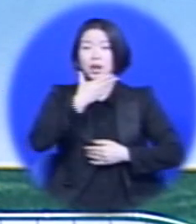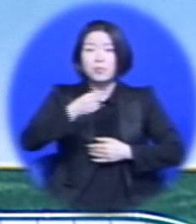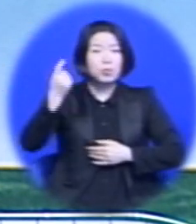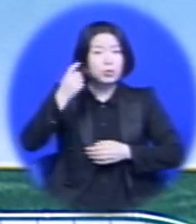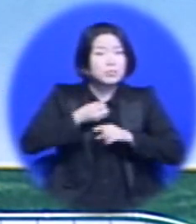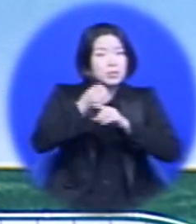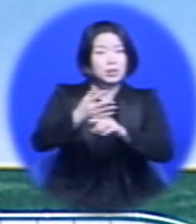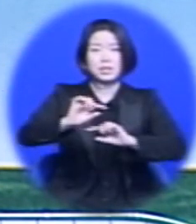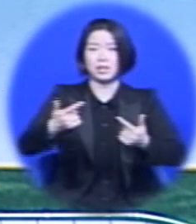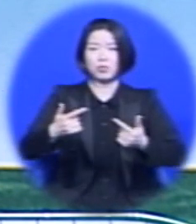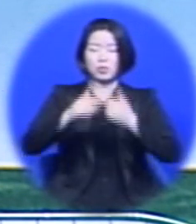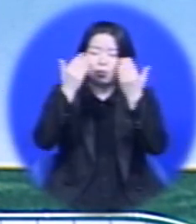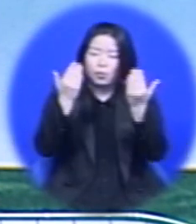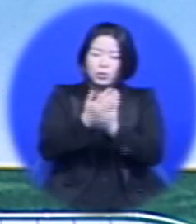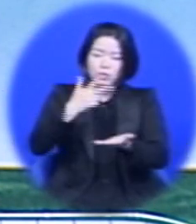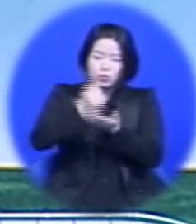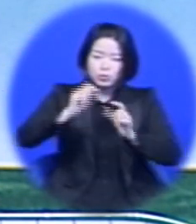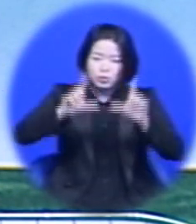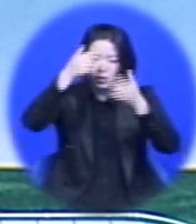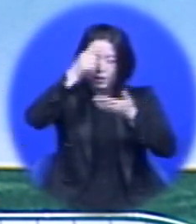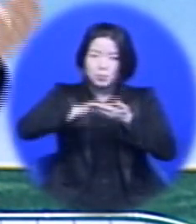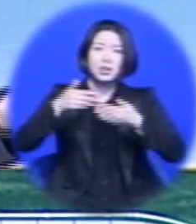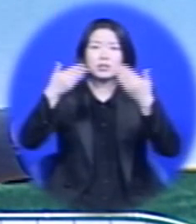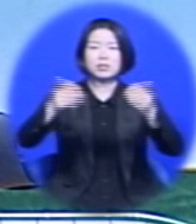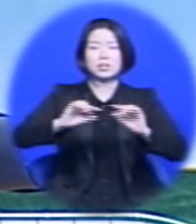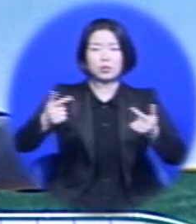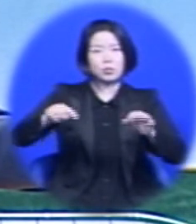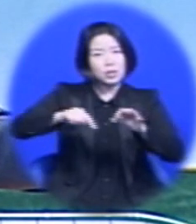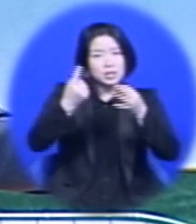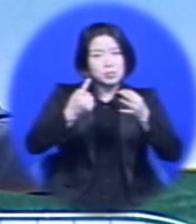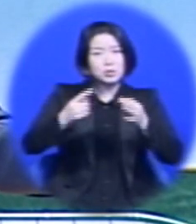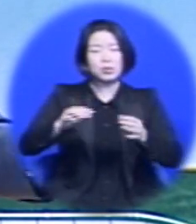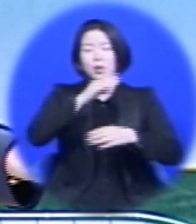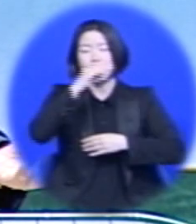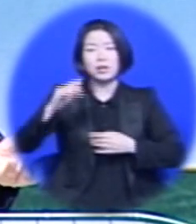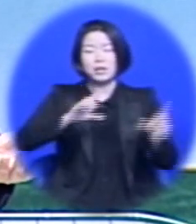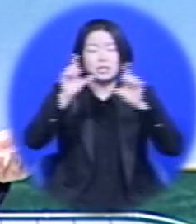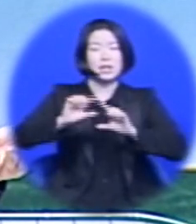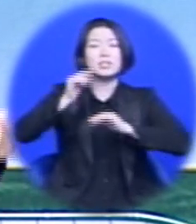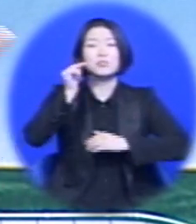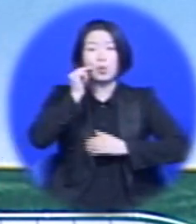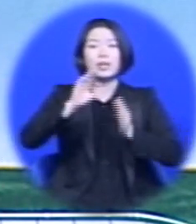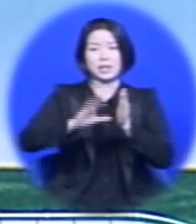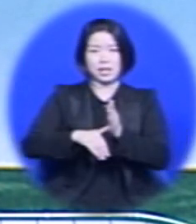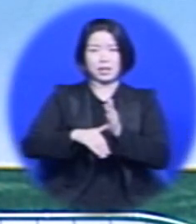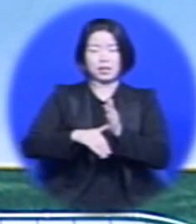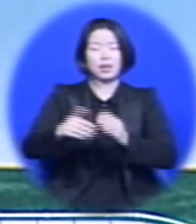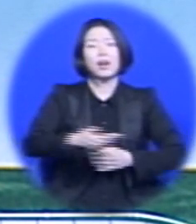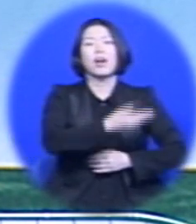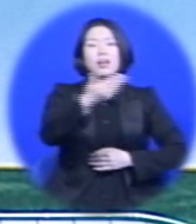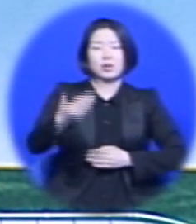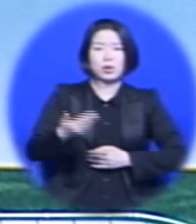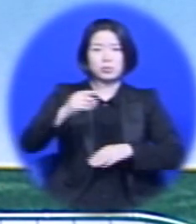않고 우리가 온전히 주일 예배를 드리지 않고 우리가 십조 생활을 제대로 하지 못할 때 여러분들은 마음에